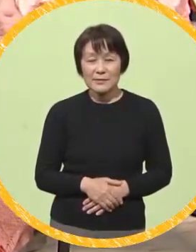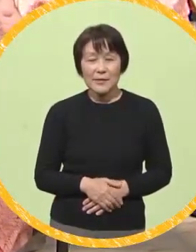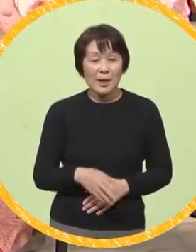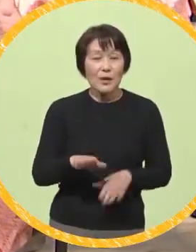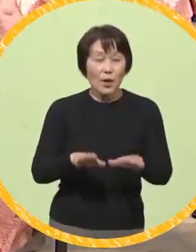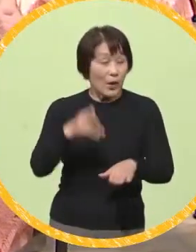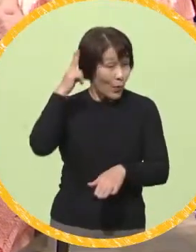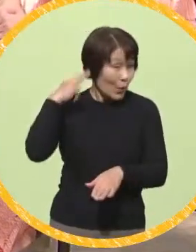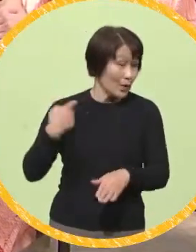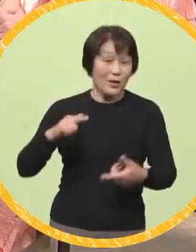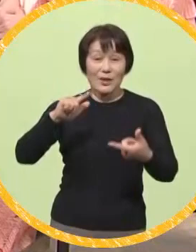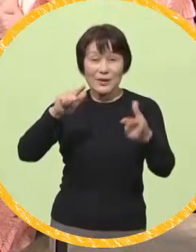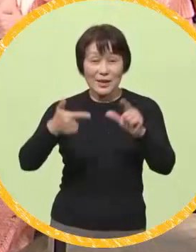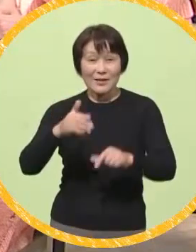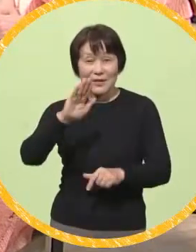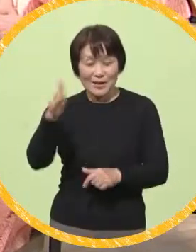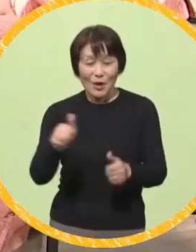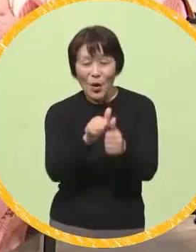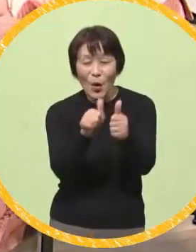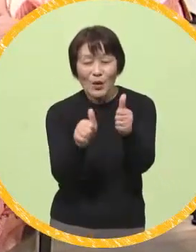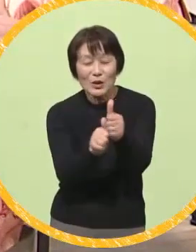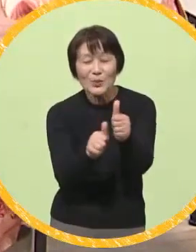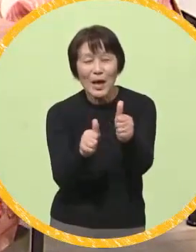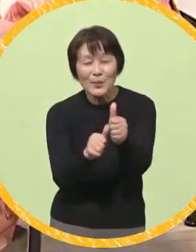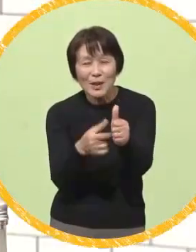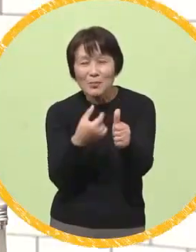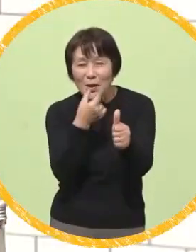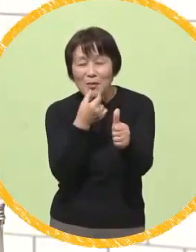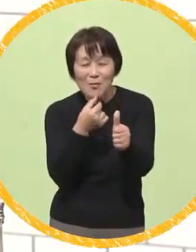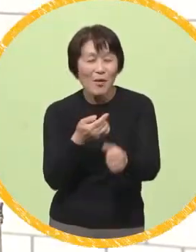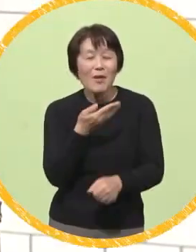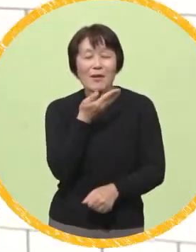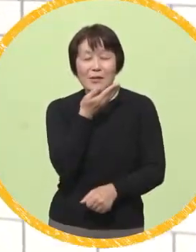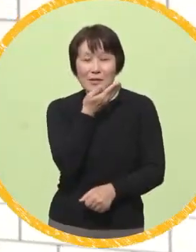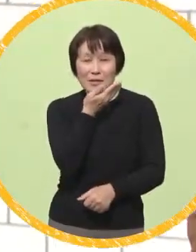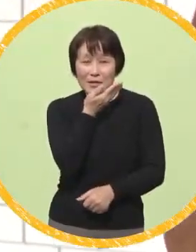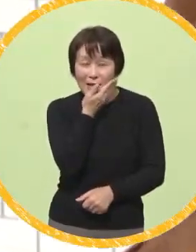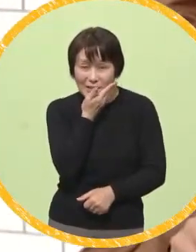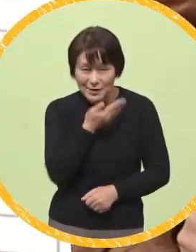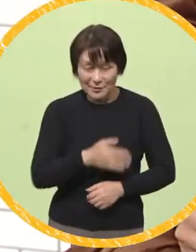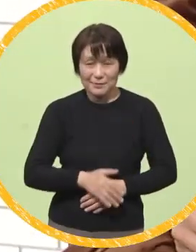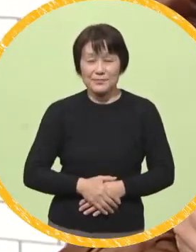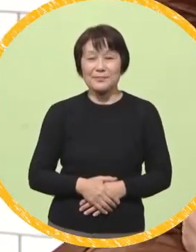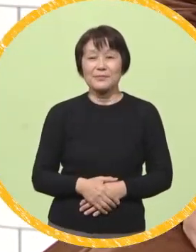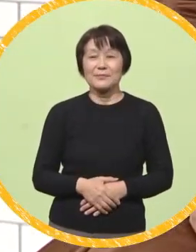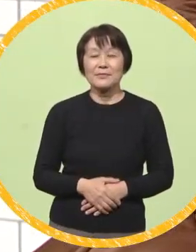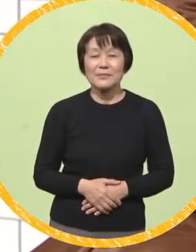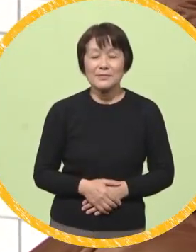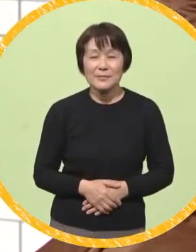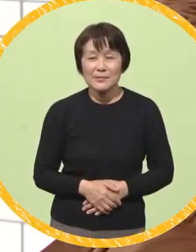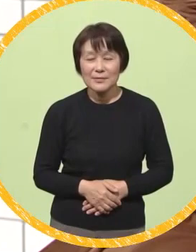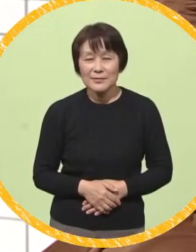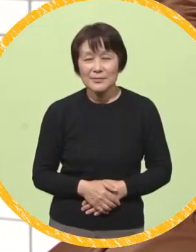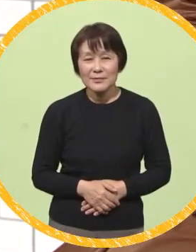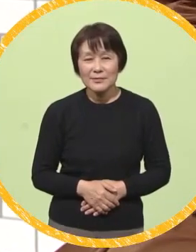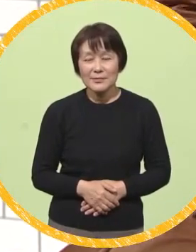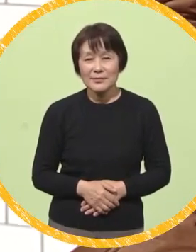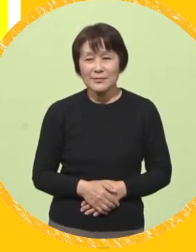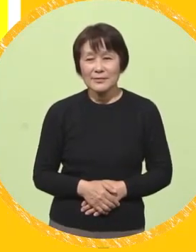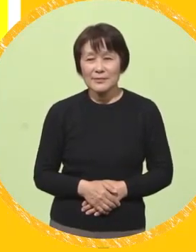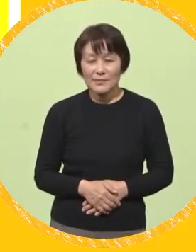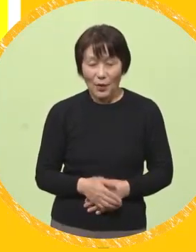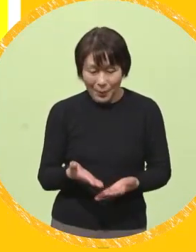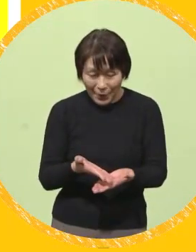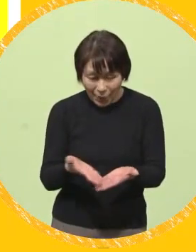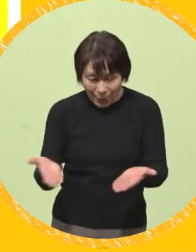じゃないですけど、 まあ、そうだよね、おつまみも味わわないとね、 はい、ないからね。 いやこれは 先輩いいっすね。 いやいいですね。 先輩だ。 なんだろう、もう目の